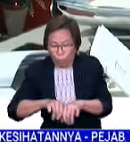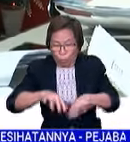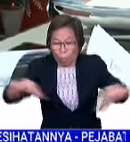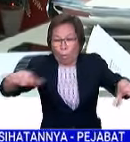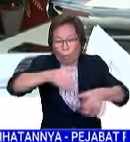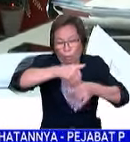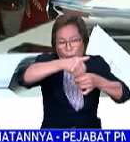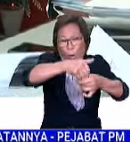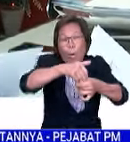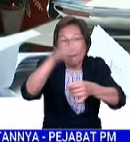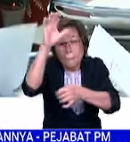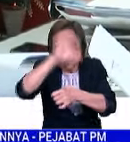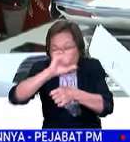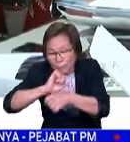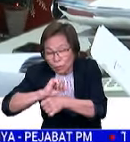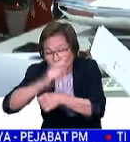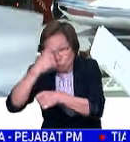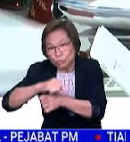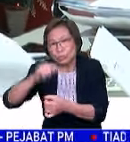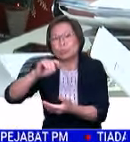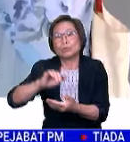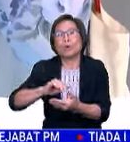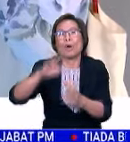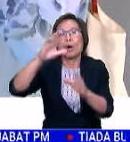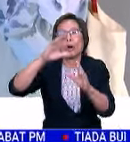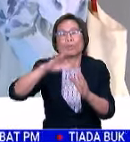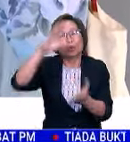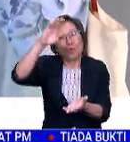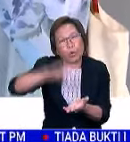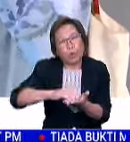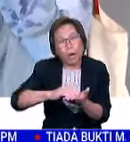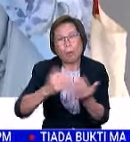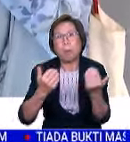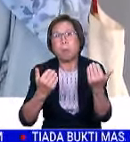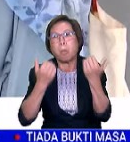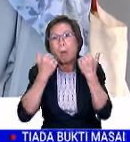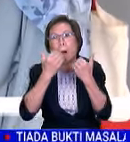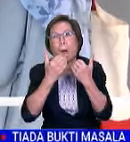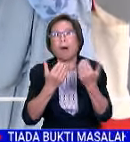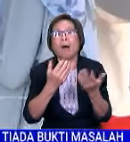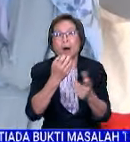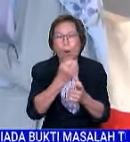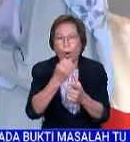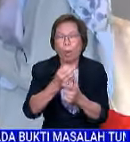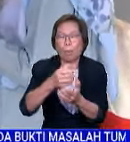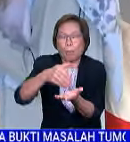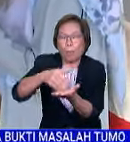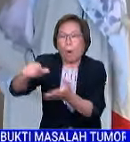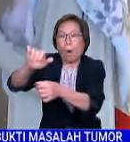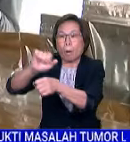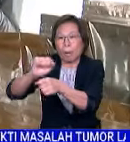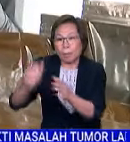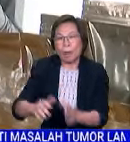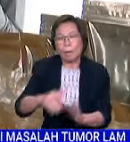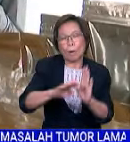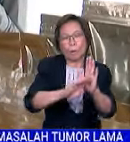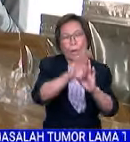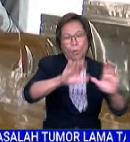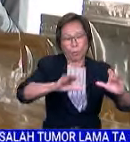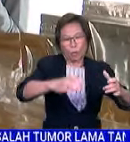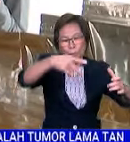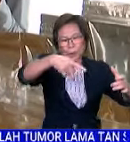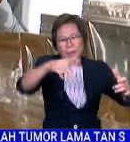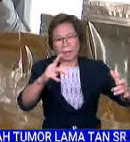memperluaskan elaun mencari pekerjaan bagi mengurangkan isu pengangguran serta kehilangan pekerjaan. Pemulih turut memanfaatkan golongan